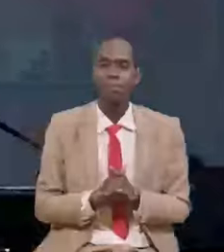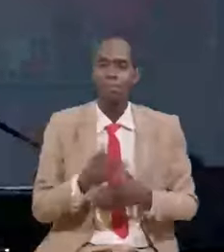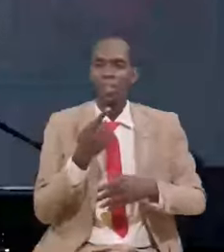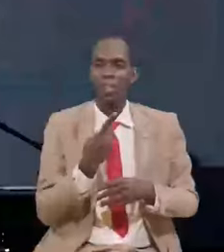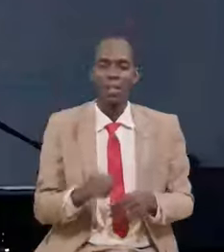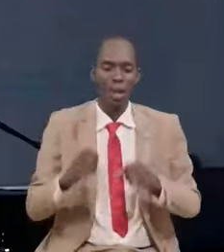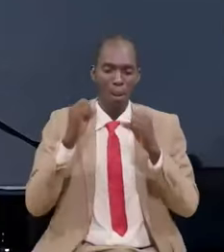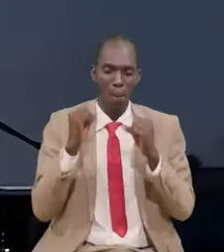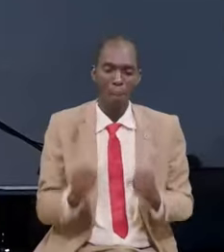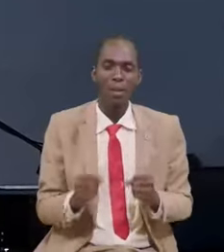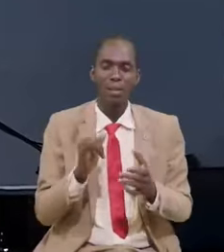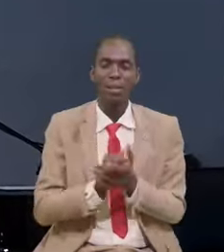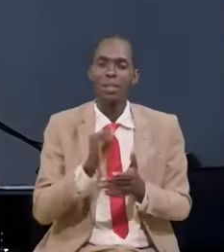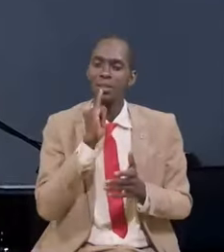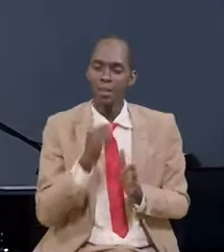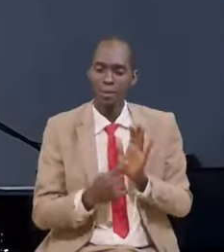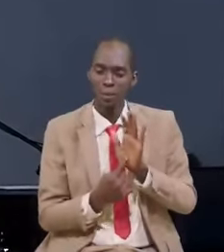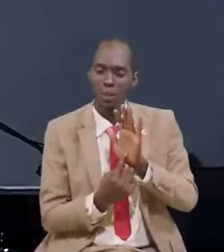La puissance qu'il a manifestée.